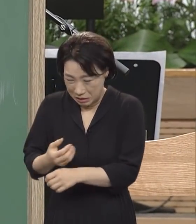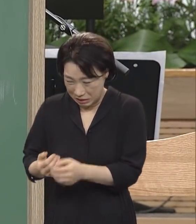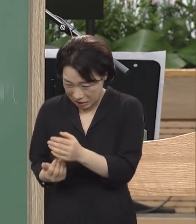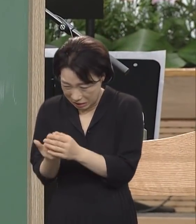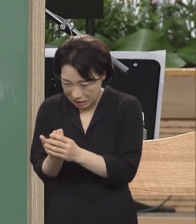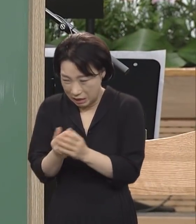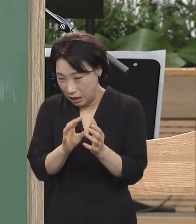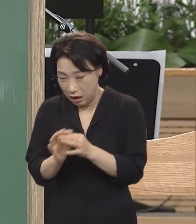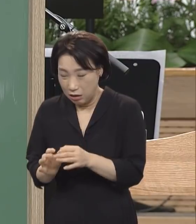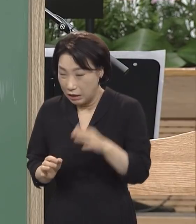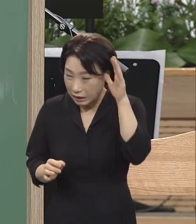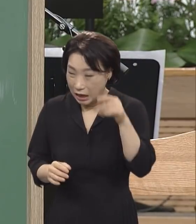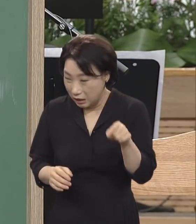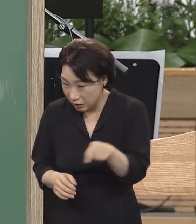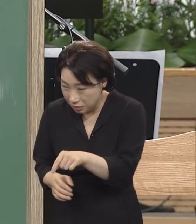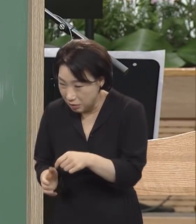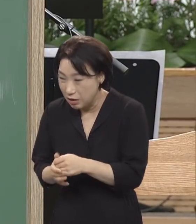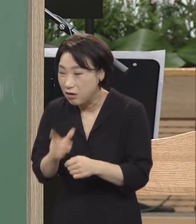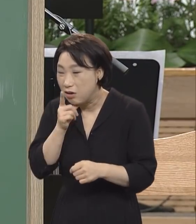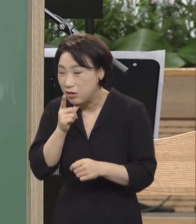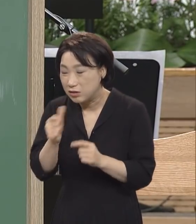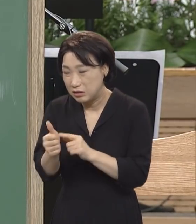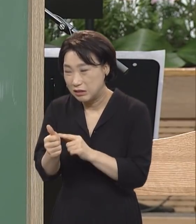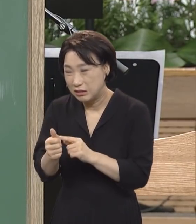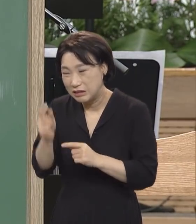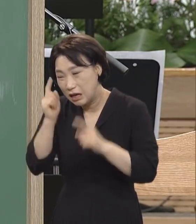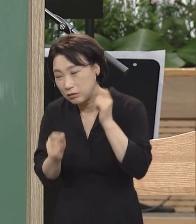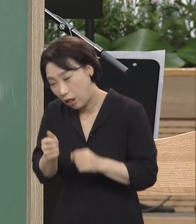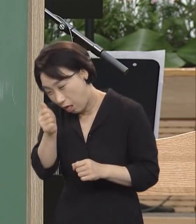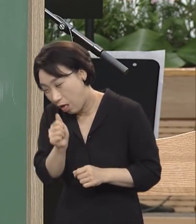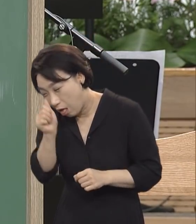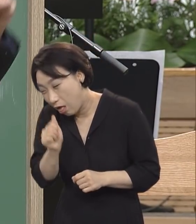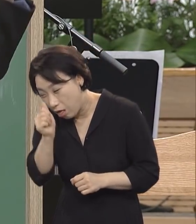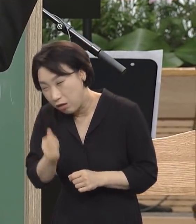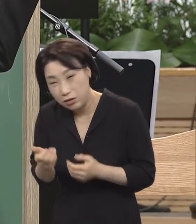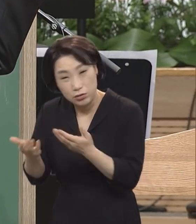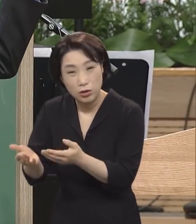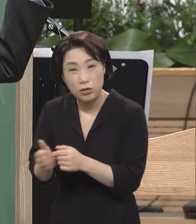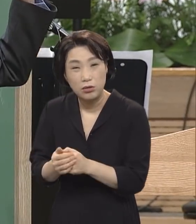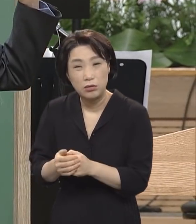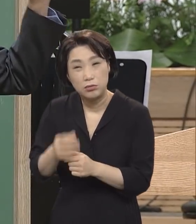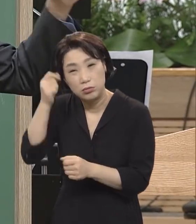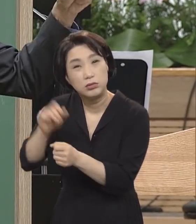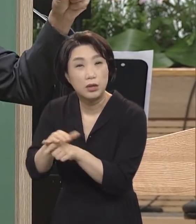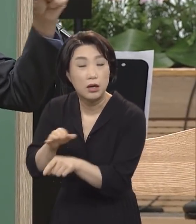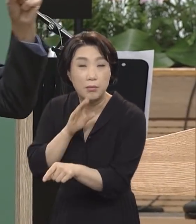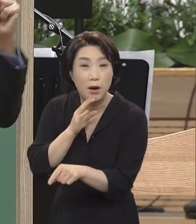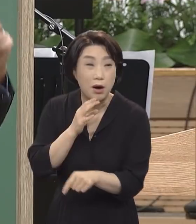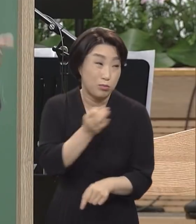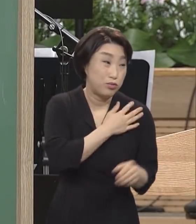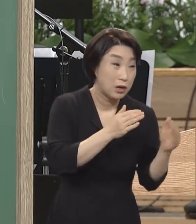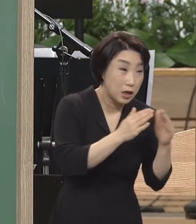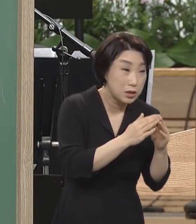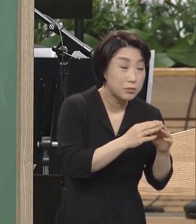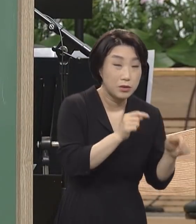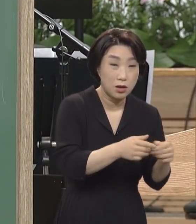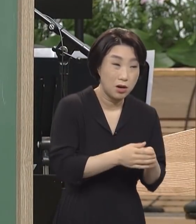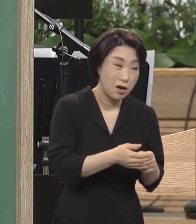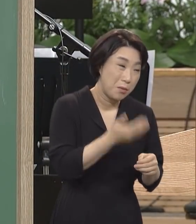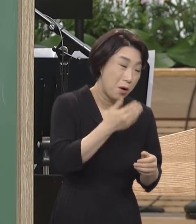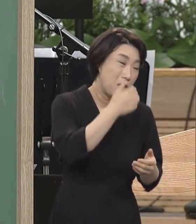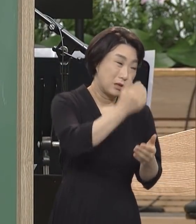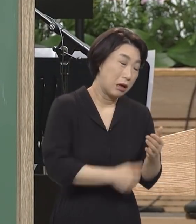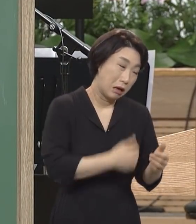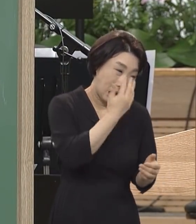와서 그 거지의 혼대를 핥더라 불쌍하잖아 부자집 대문에서 부자가 심어봤던